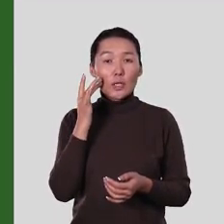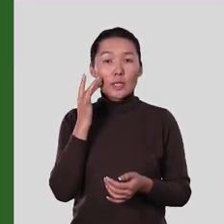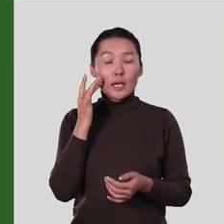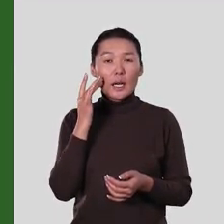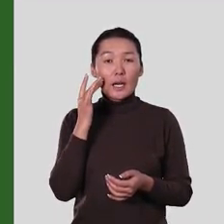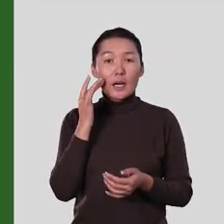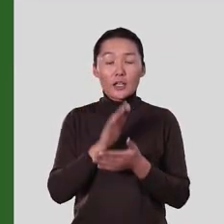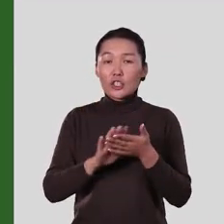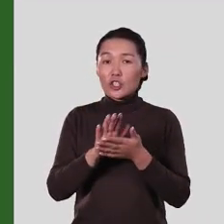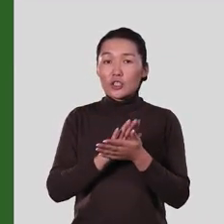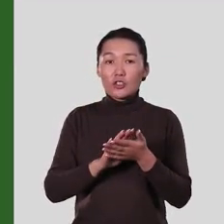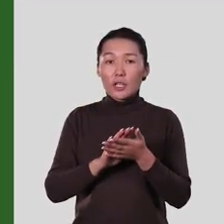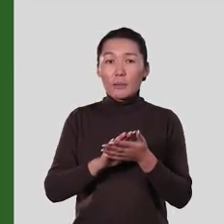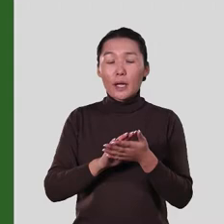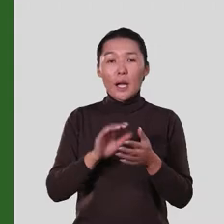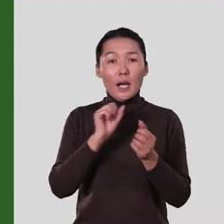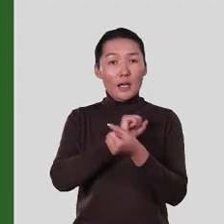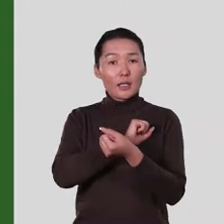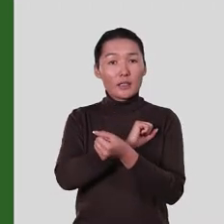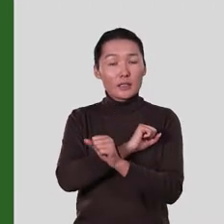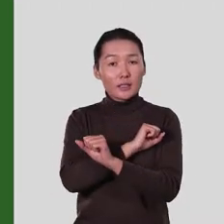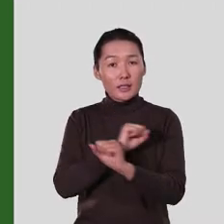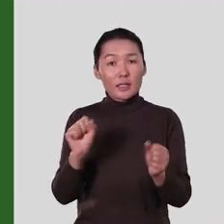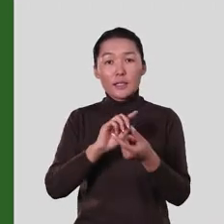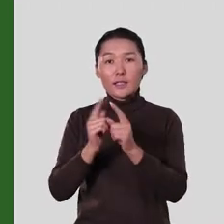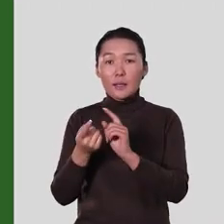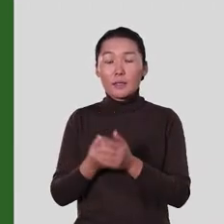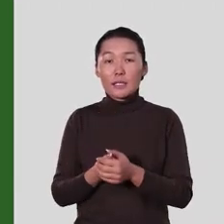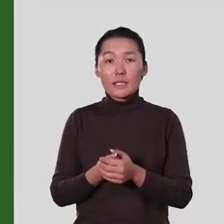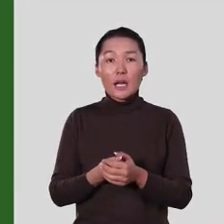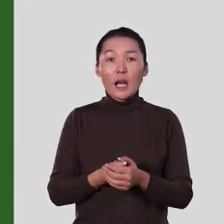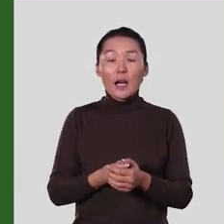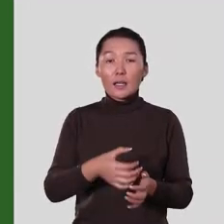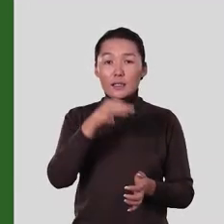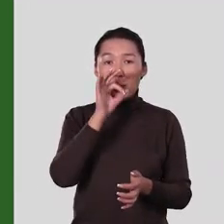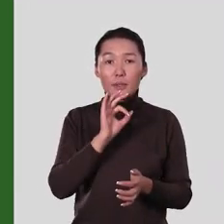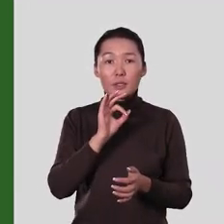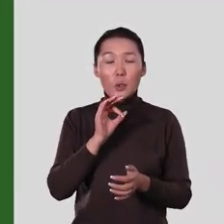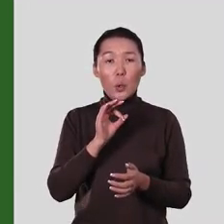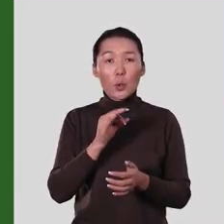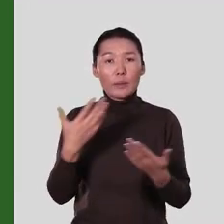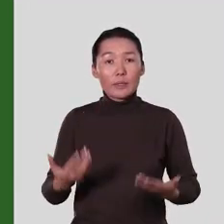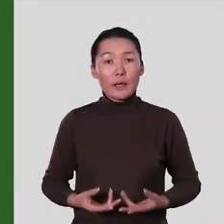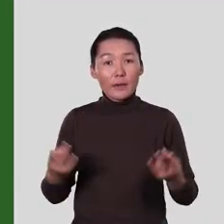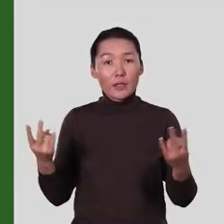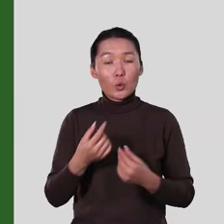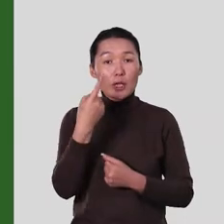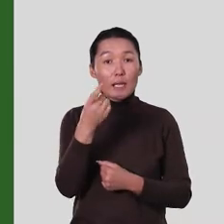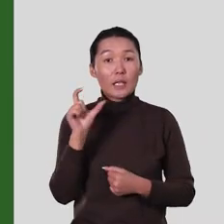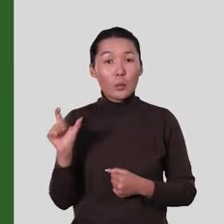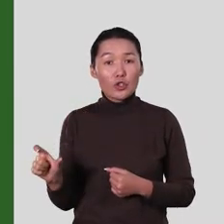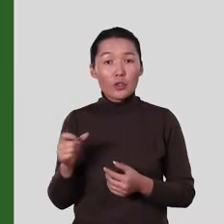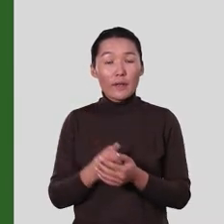нельзя заменить. На питье и бытовые нужды одному человеку требуется